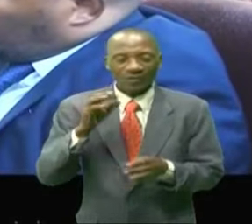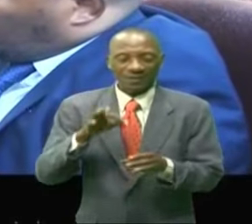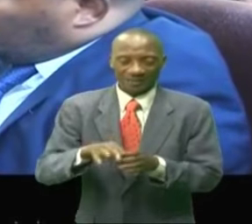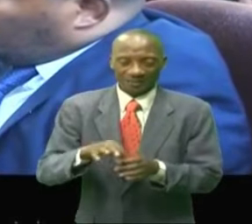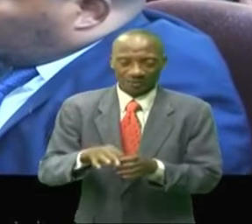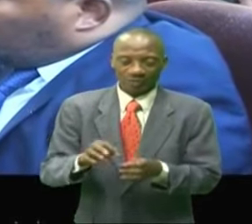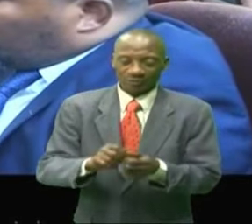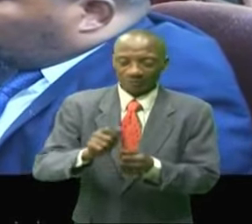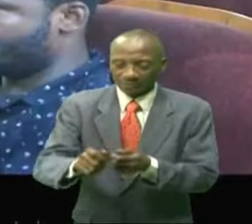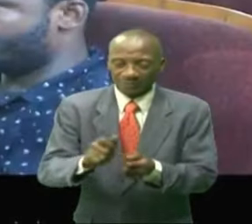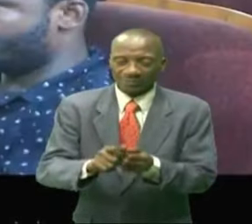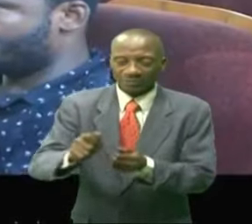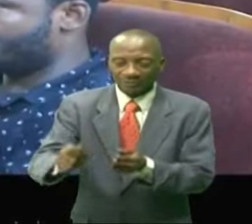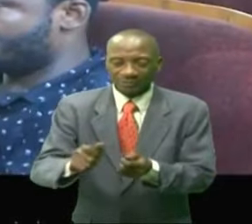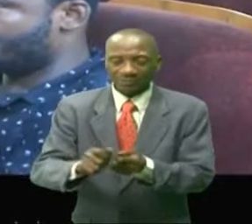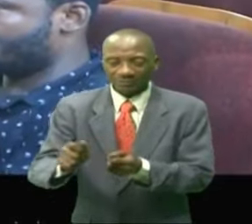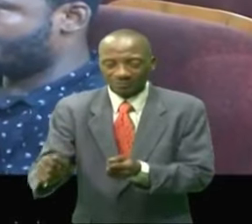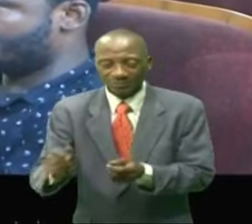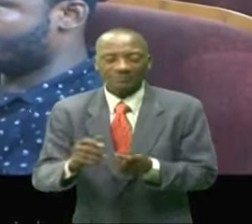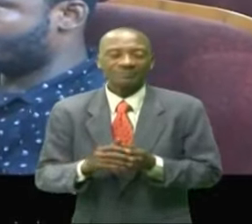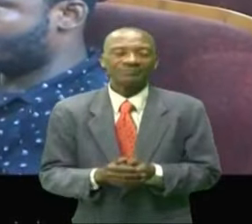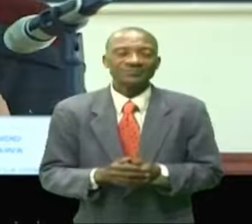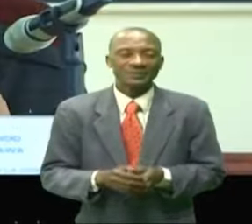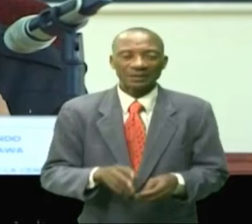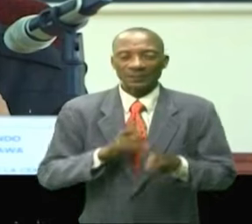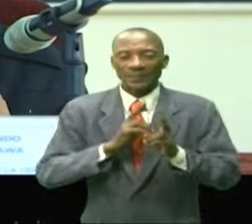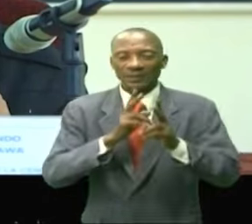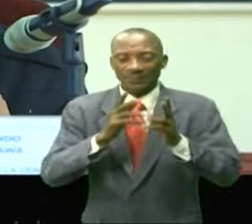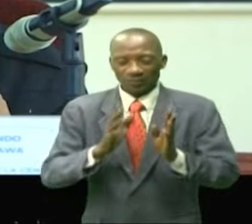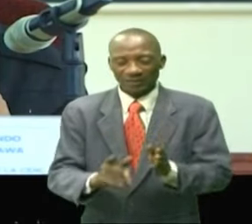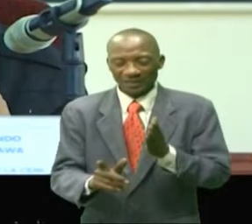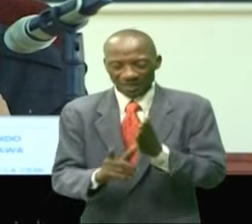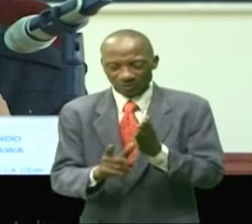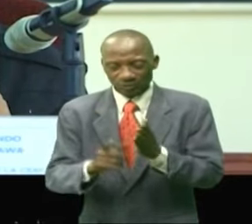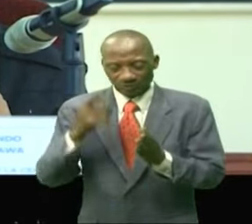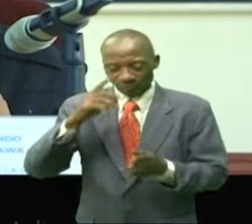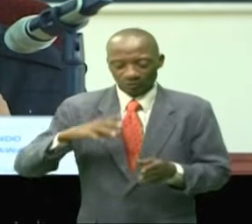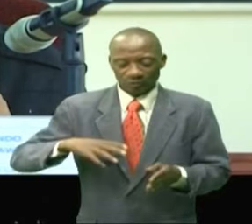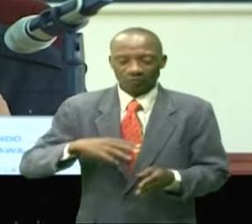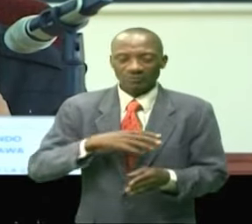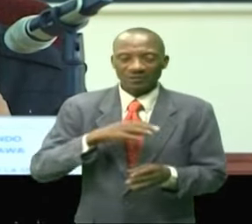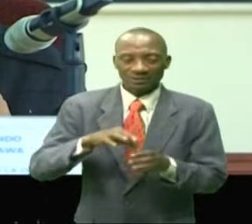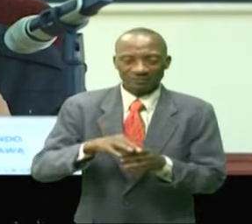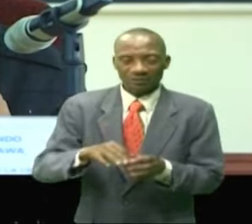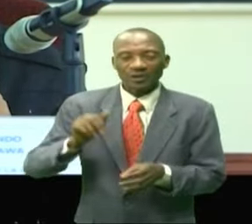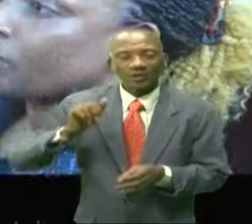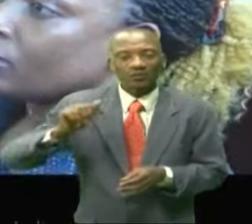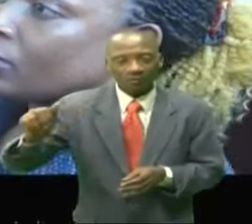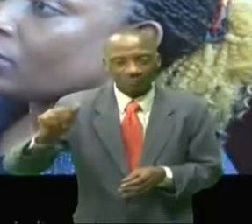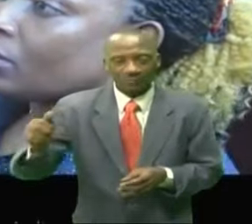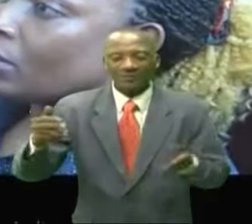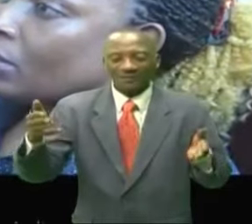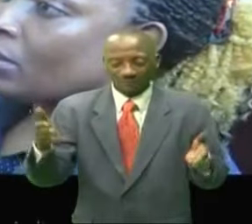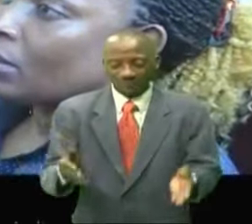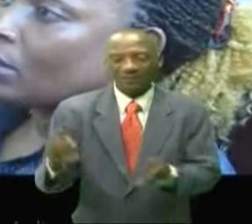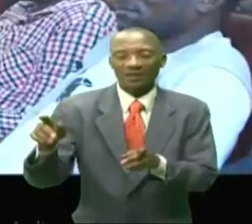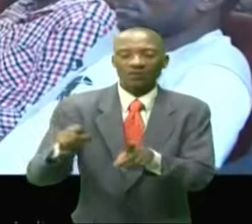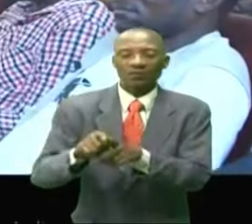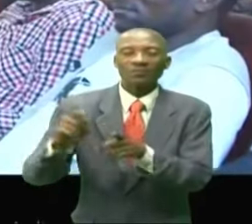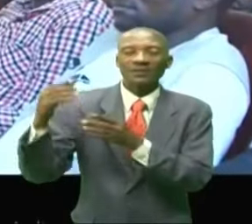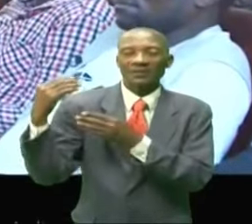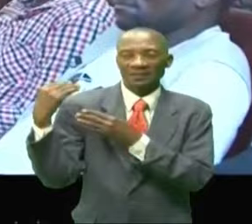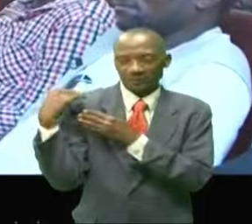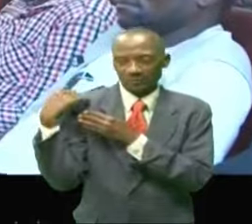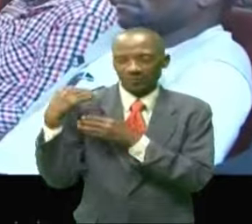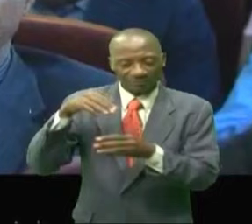mercredi 11 octobre 2023 par le rapporteur adjoint Paul Moindo Moulemberi, représentant personnel du président de la CENI,